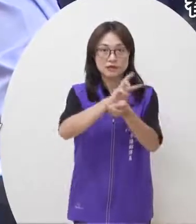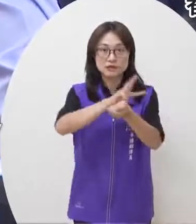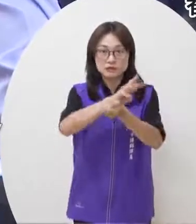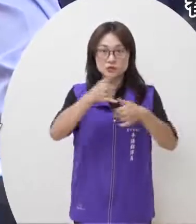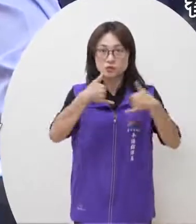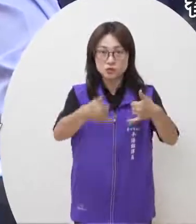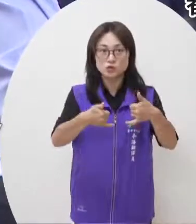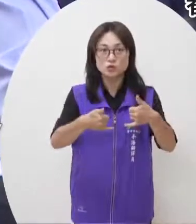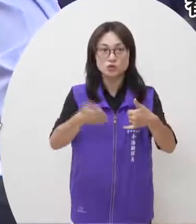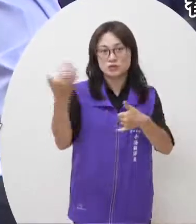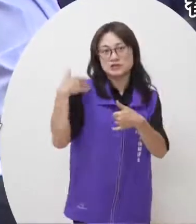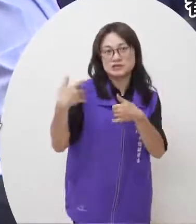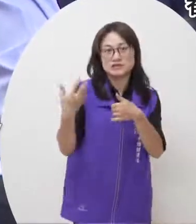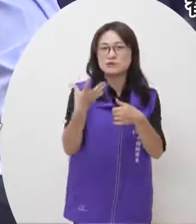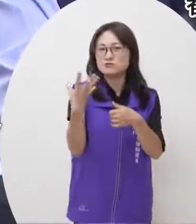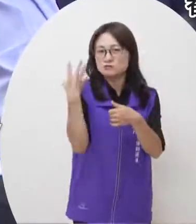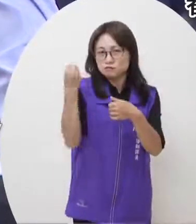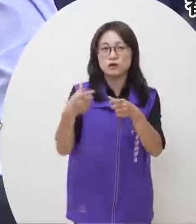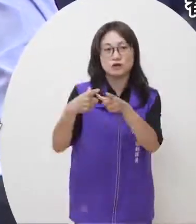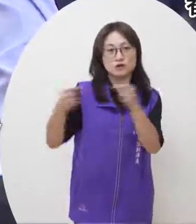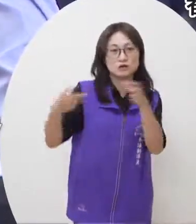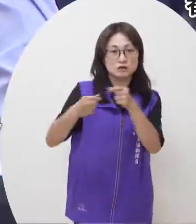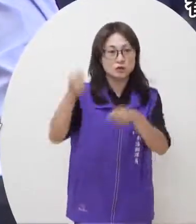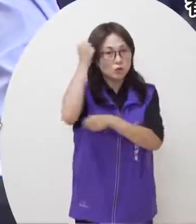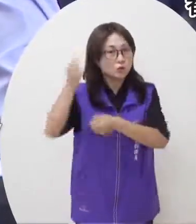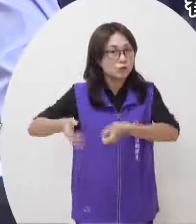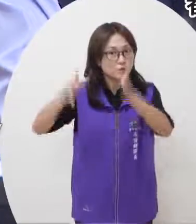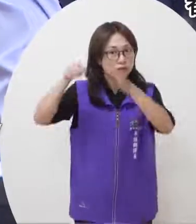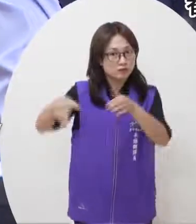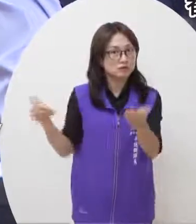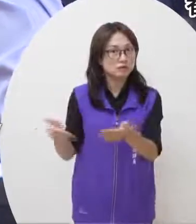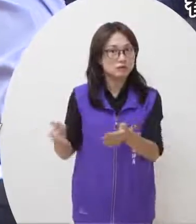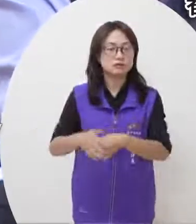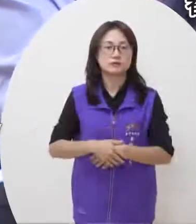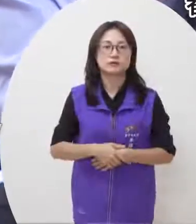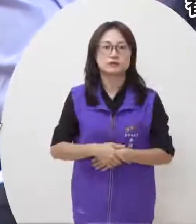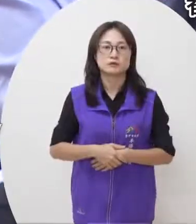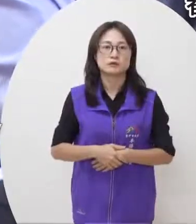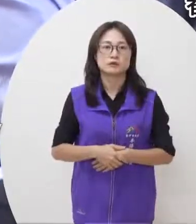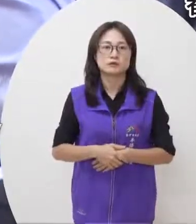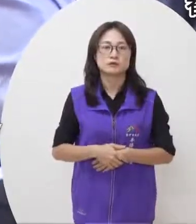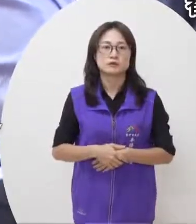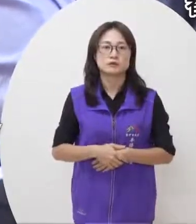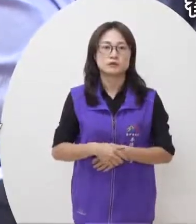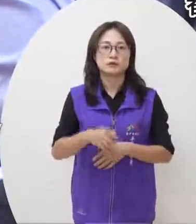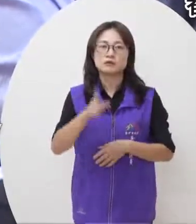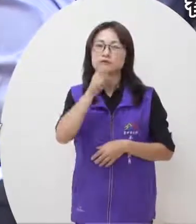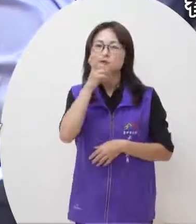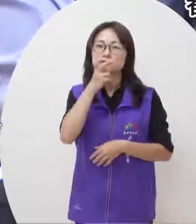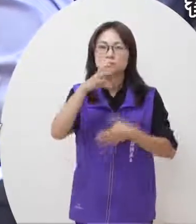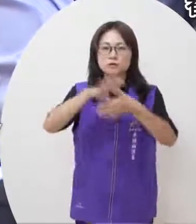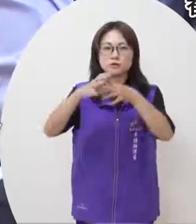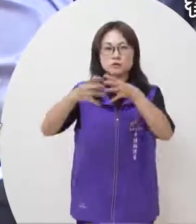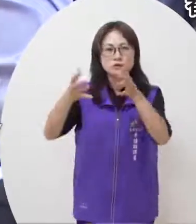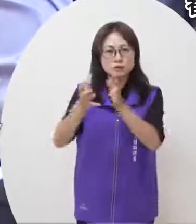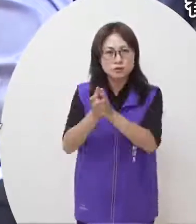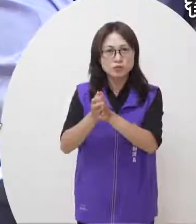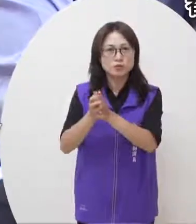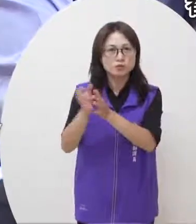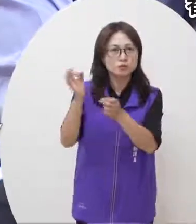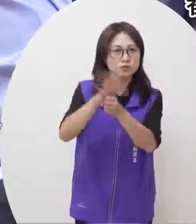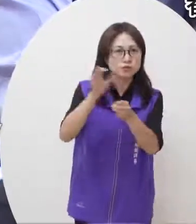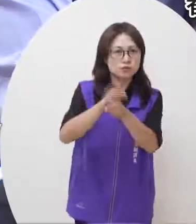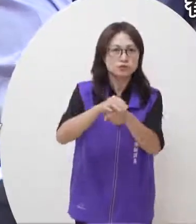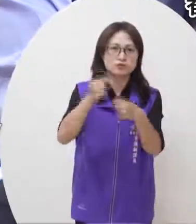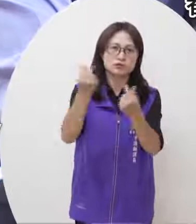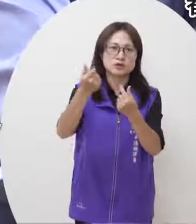式宿舍是历史建筑，那因为我们目前呢、文资局说中央文化部补助每一年修缮的这些古迹